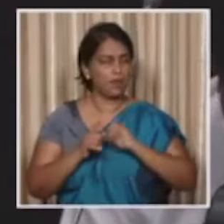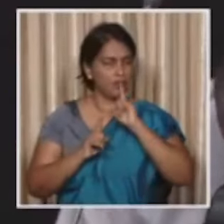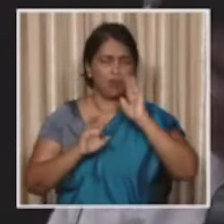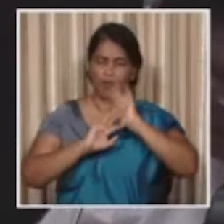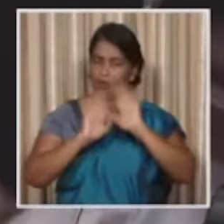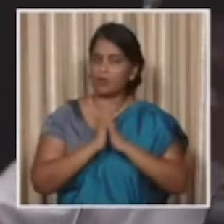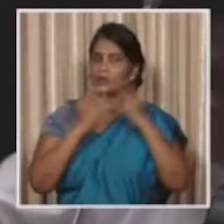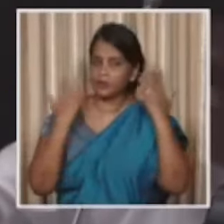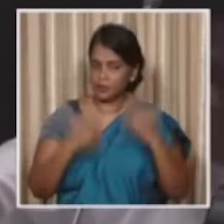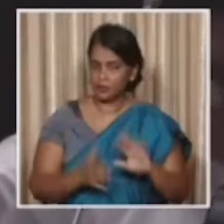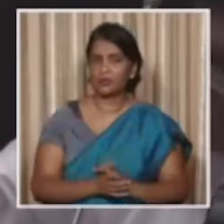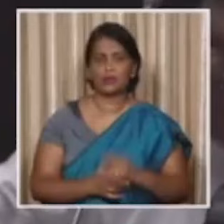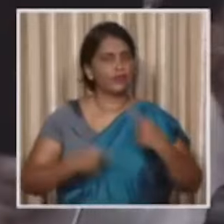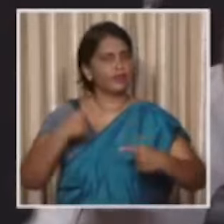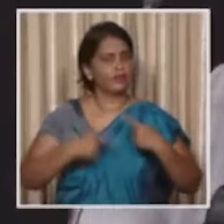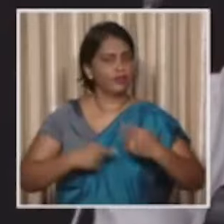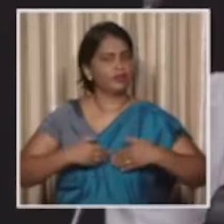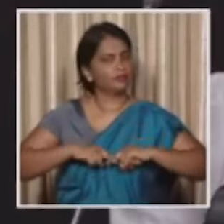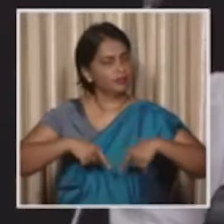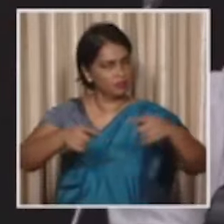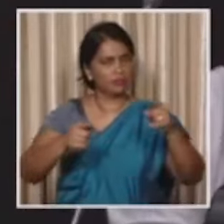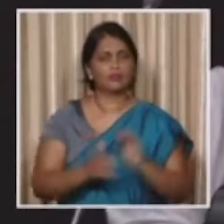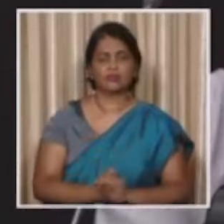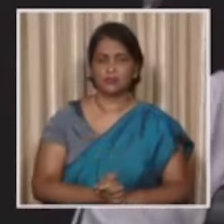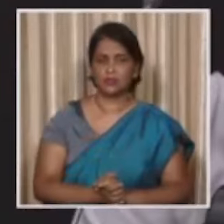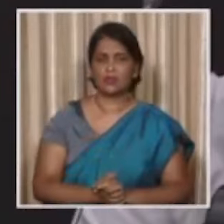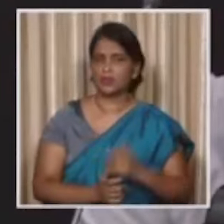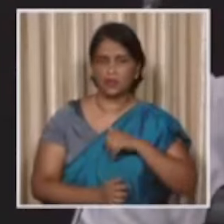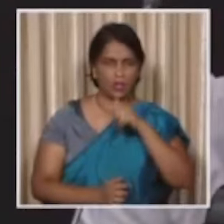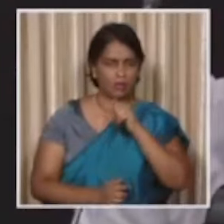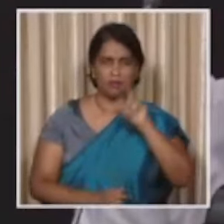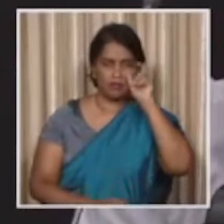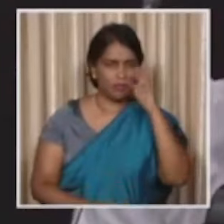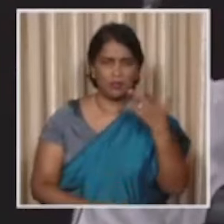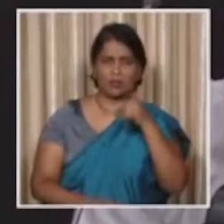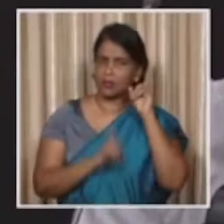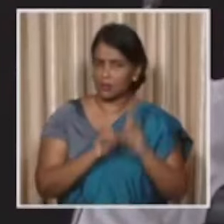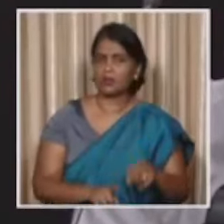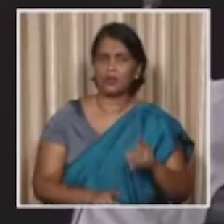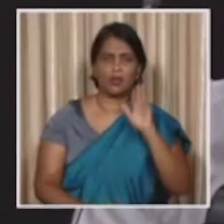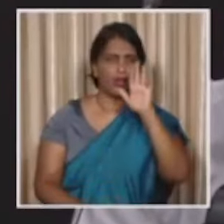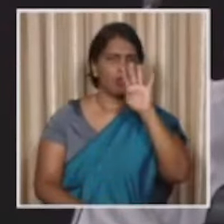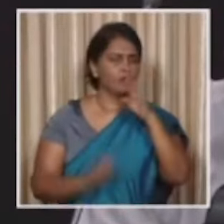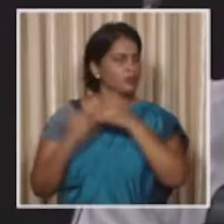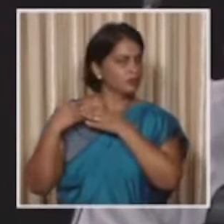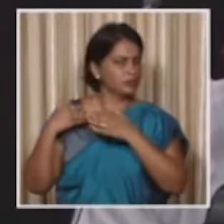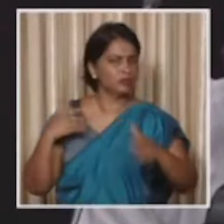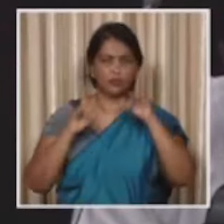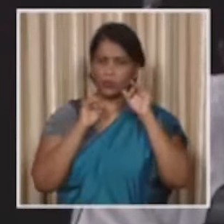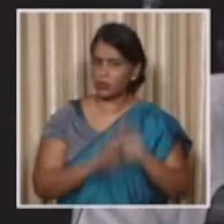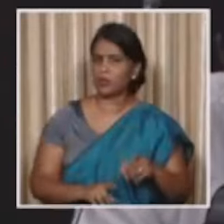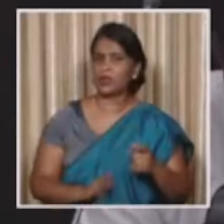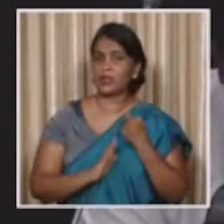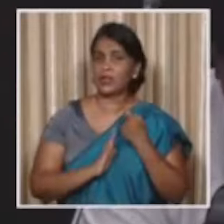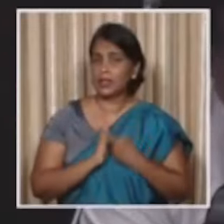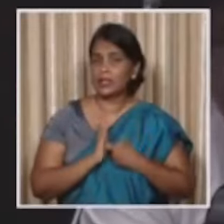කළ විවාදය ගෙනියන්න ඉඩ දෙන්න ඕන. මම කවදාවත් දැක්කේ නැහැ ඔය තරම් මේ 94 ඉඳලම මේ තරම්